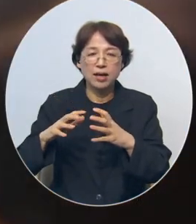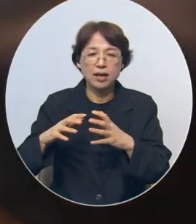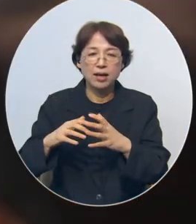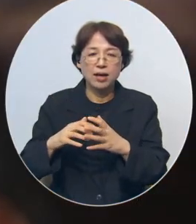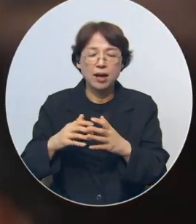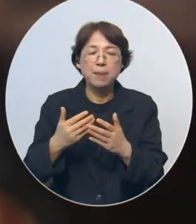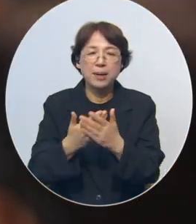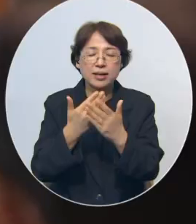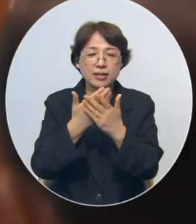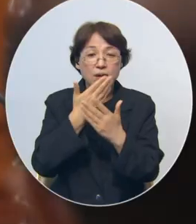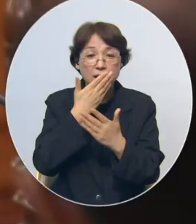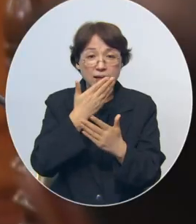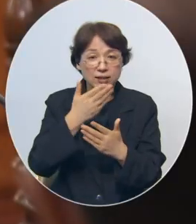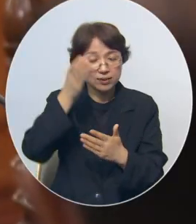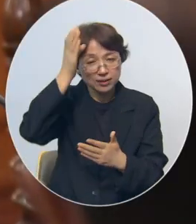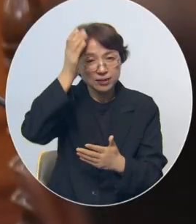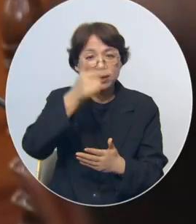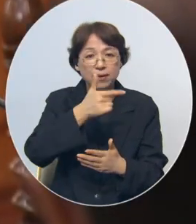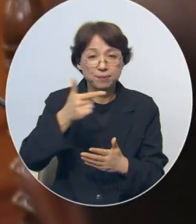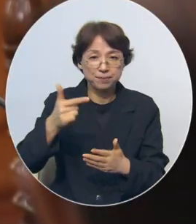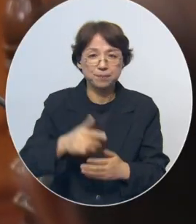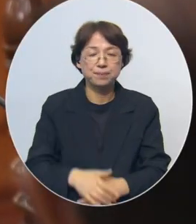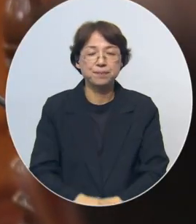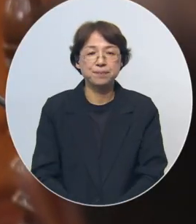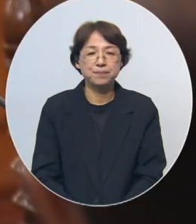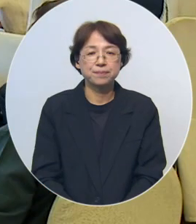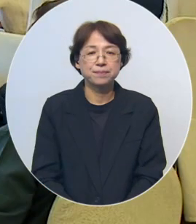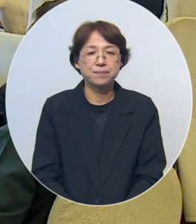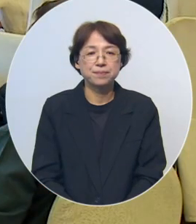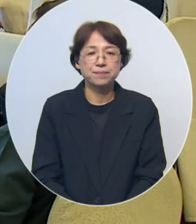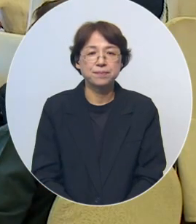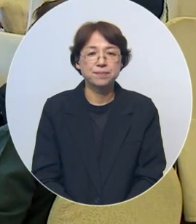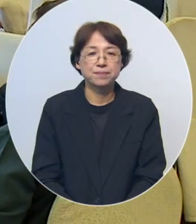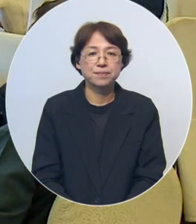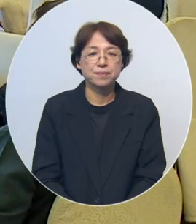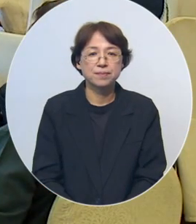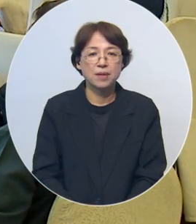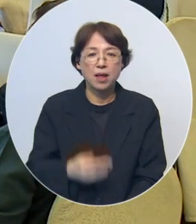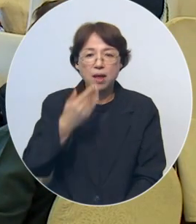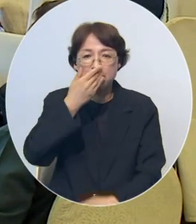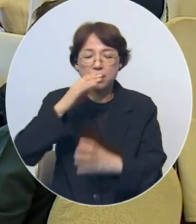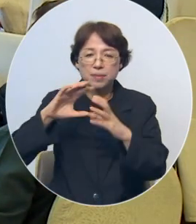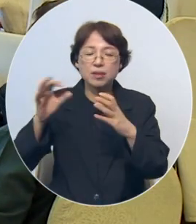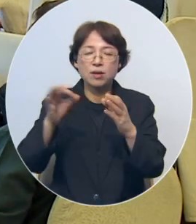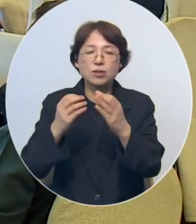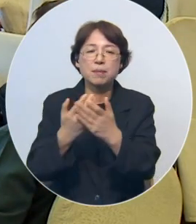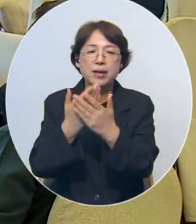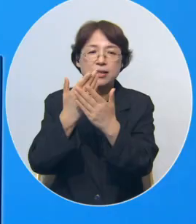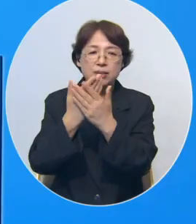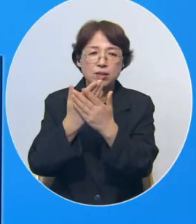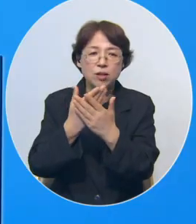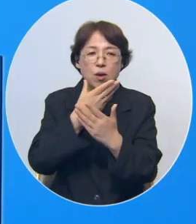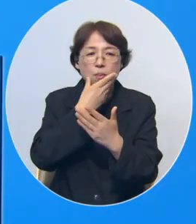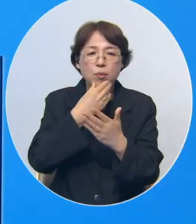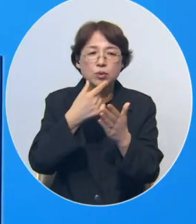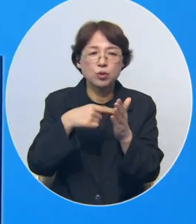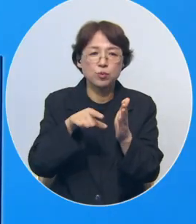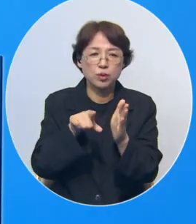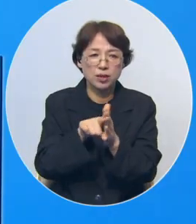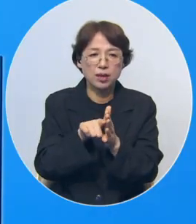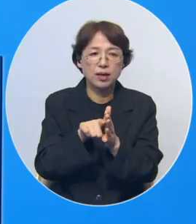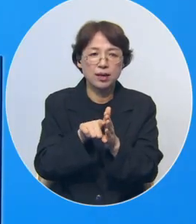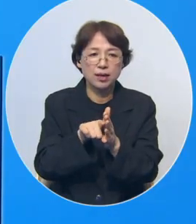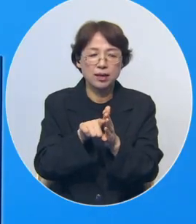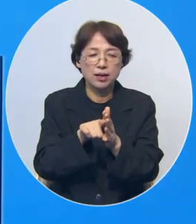앞으로 발전 가능성이 기대되는 분야라고 말했습니다. 필리핀은 경제 발전과 지역 주민 복지를 위해